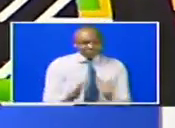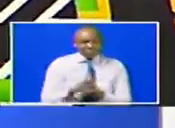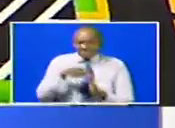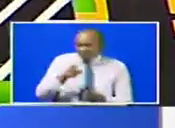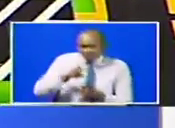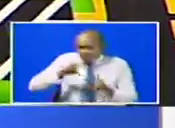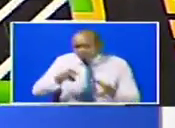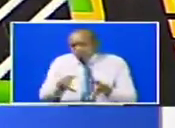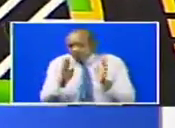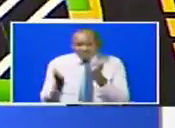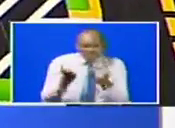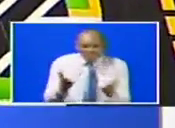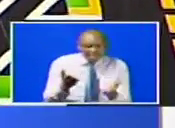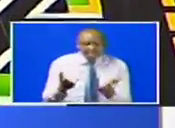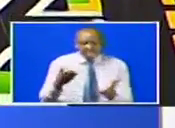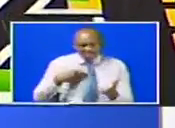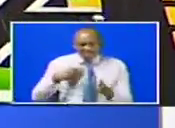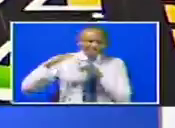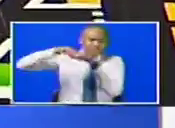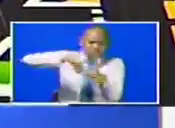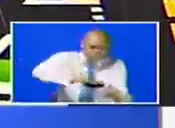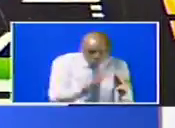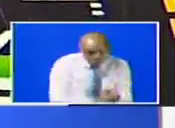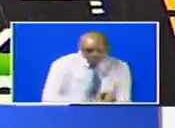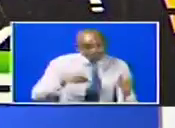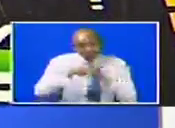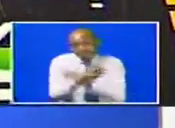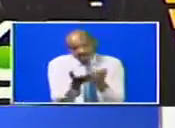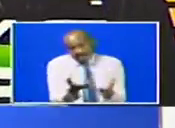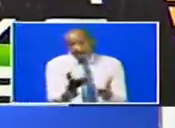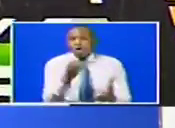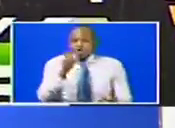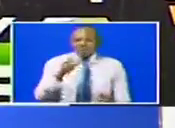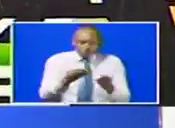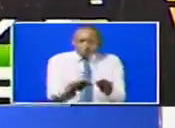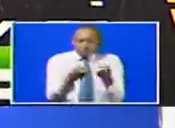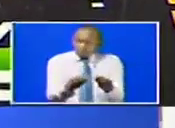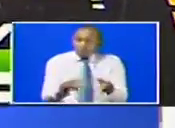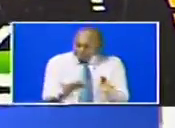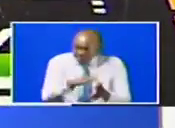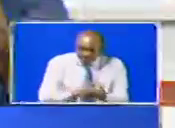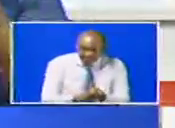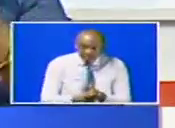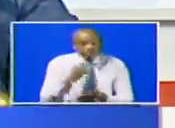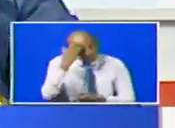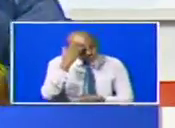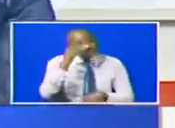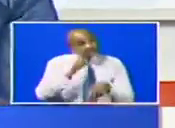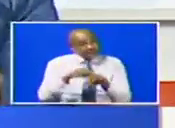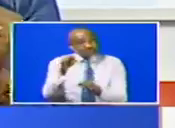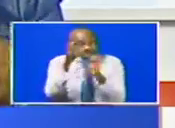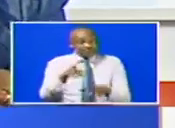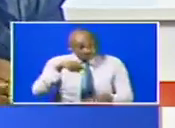Atafute mahali kama tuseme ni ditch, ni mtaro mahali. Mali soft landing. Unajua zile ni dereva